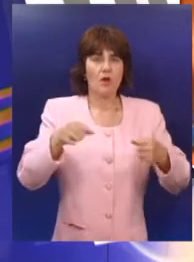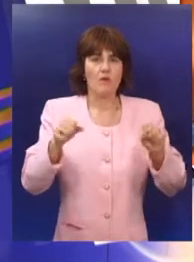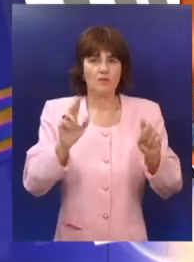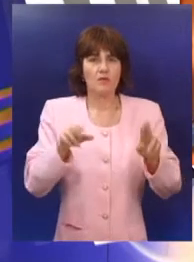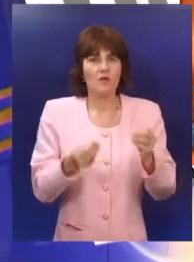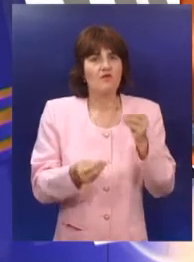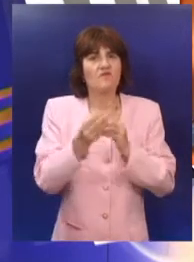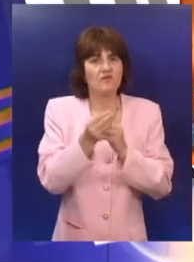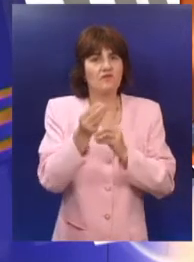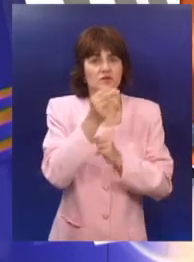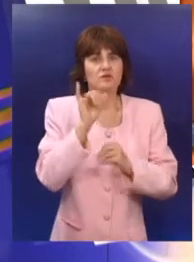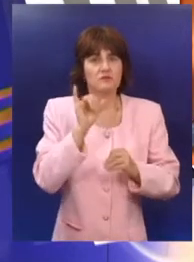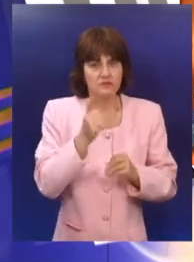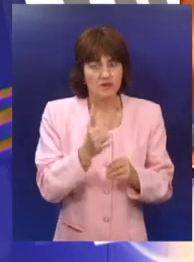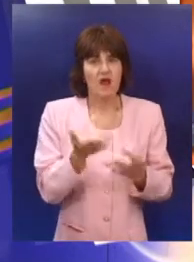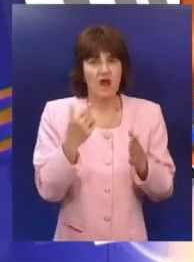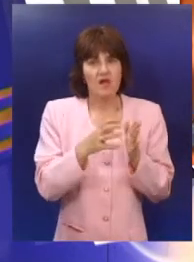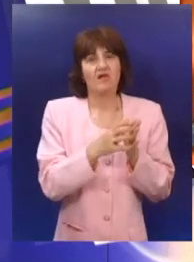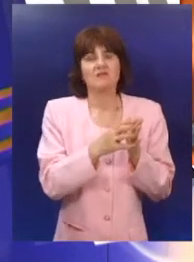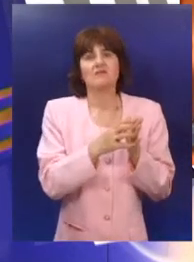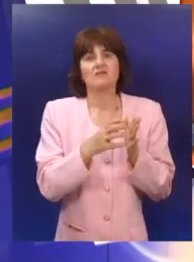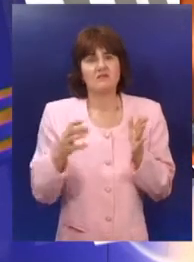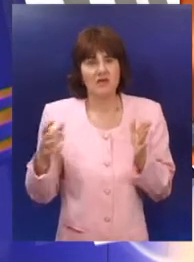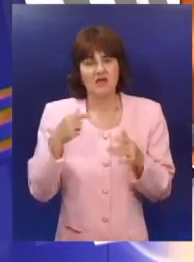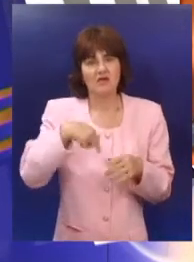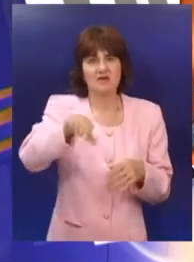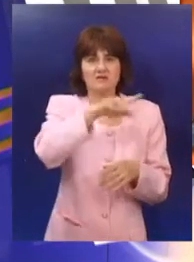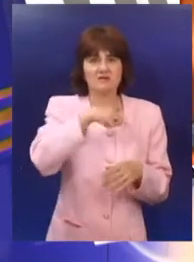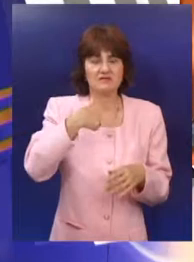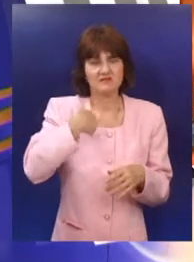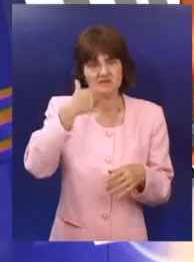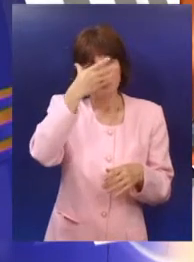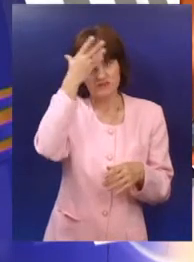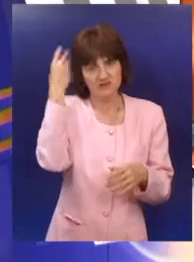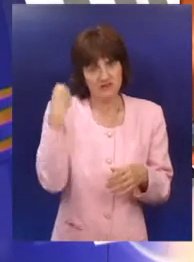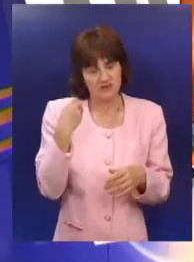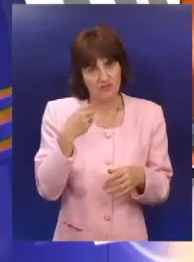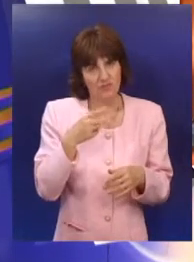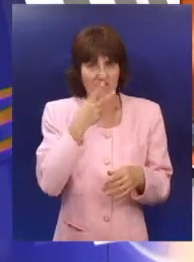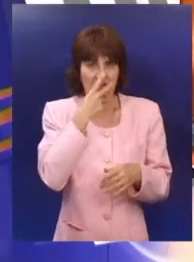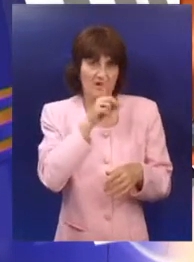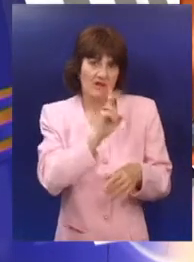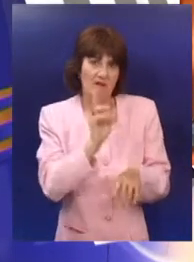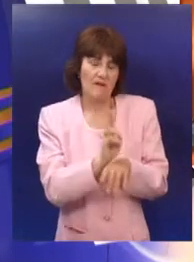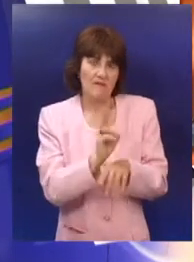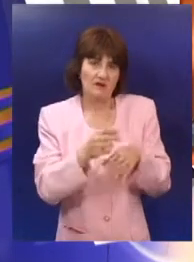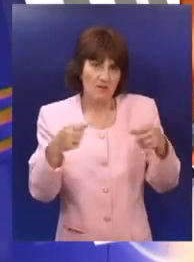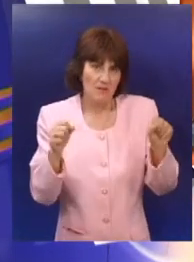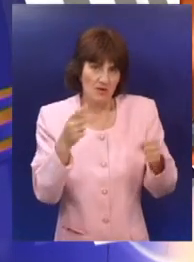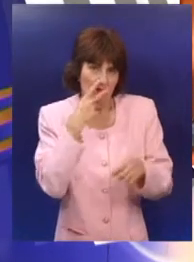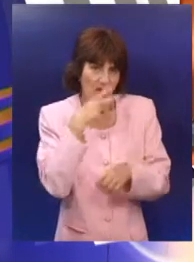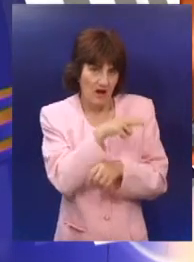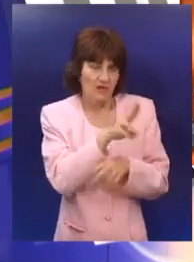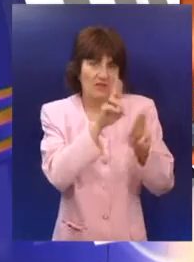u saobraćaju. Ali i dalje zaboravljaju na nas. Da li smo mi manje, smo i uočljivi od ostalih učesnika